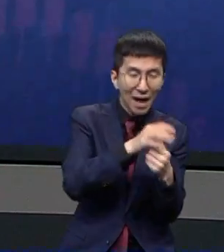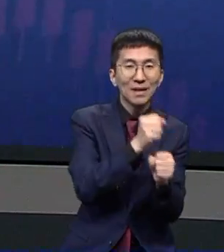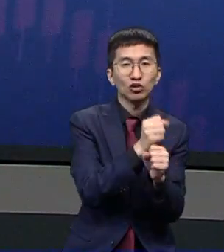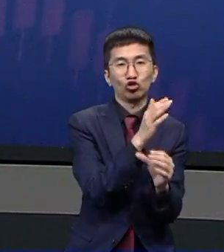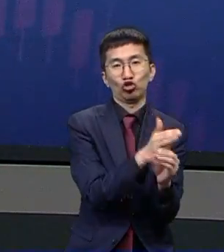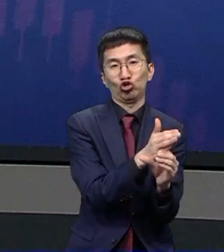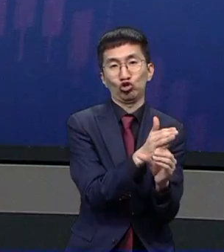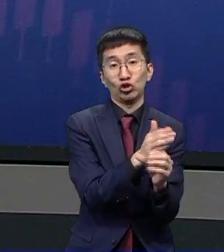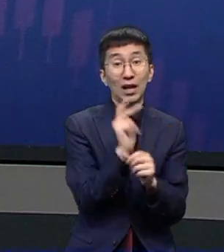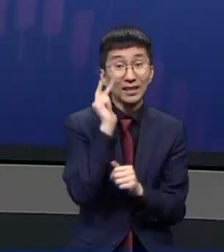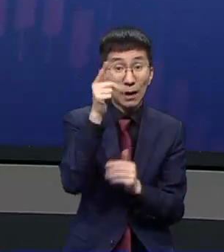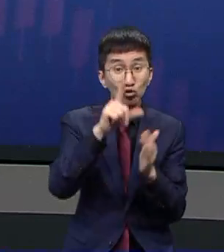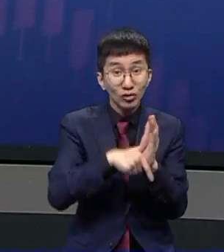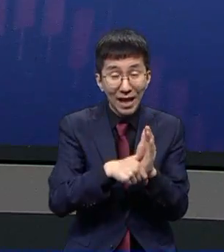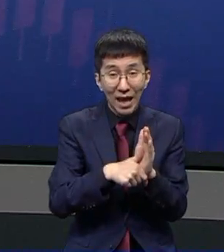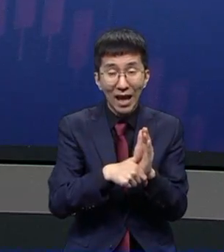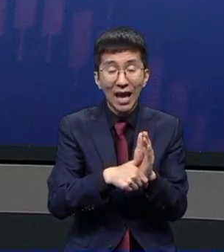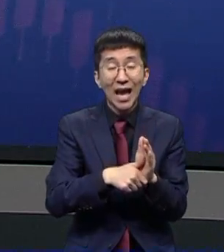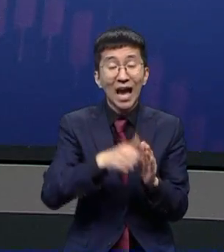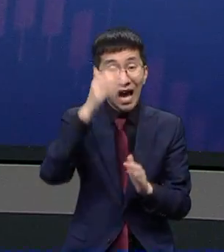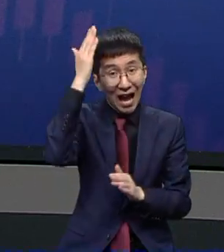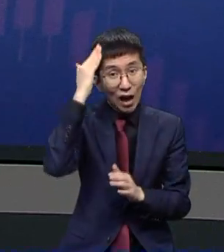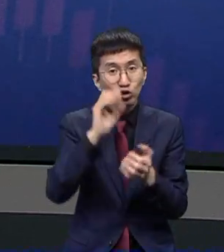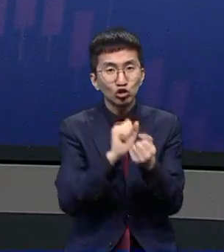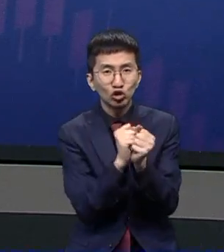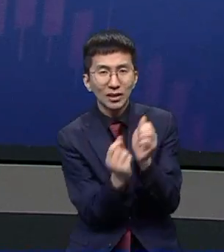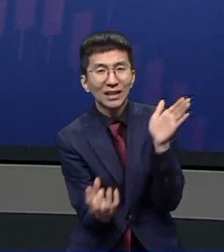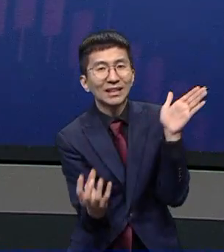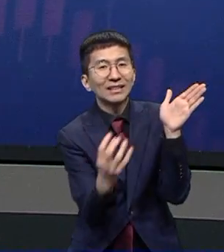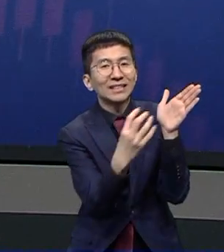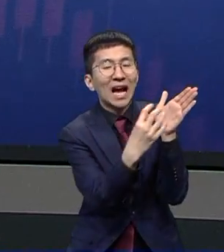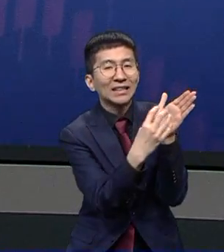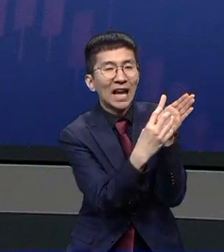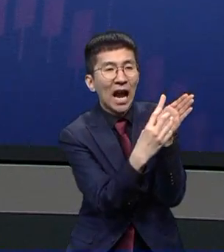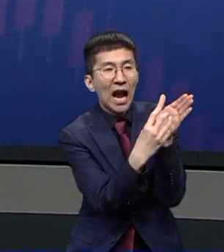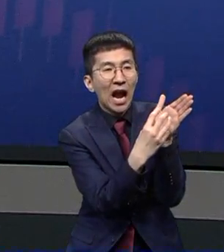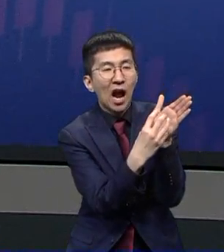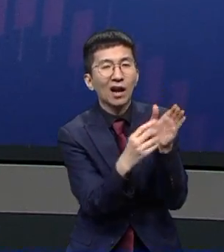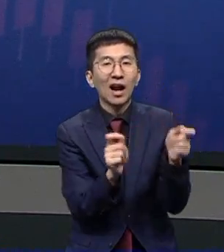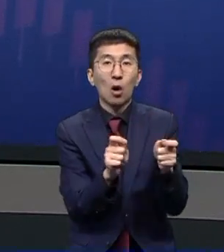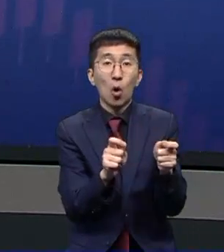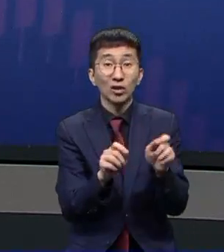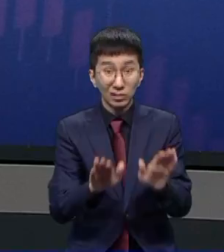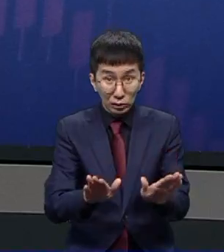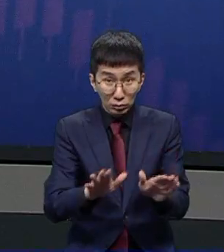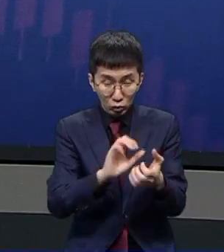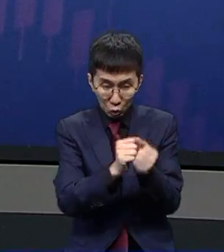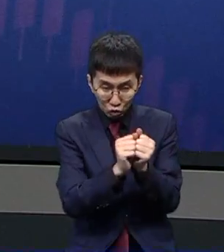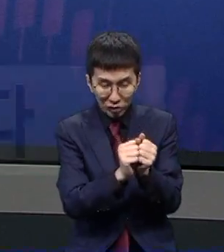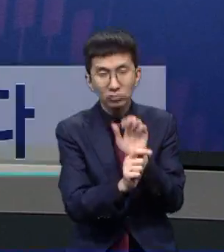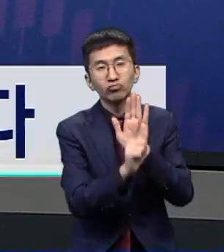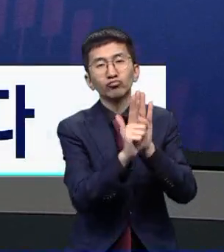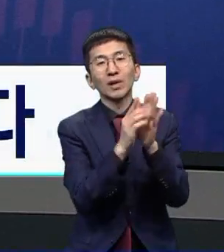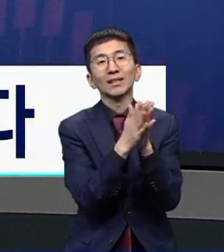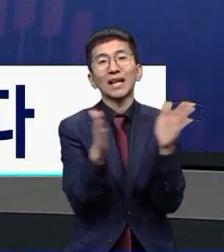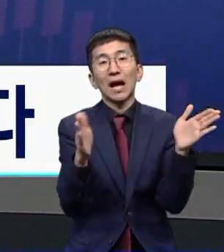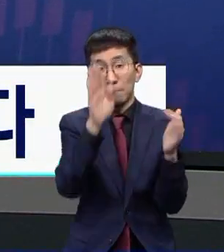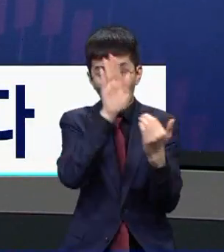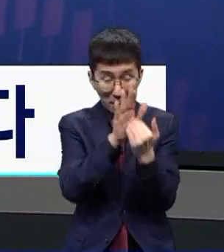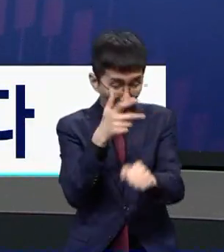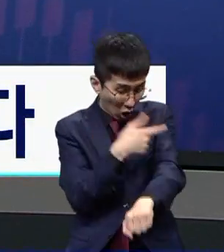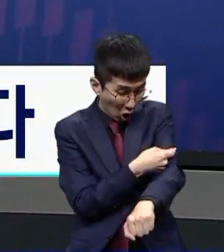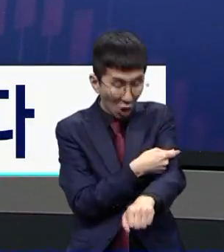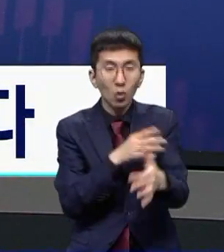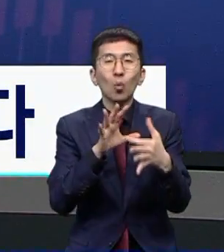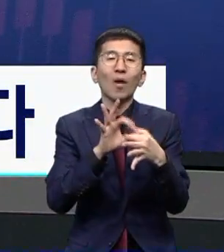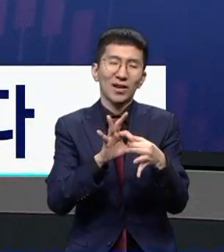업체가 다음 주 코스피 상장을 앞두고 오늘 일반 공모주 청약을 받기 시작했습니다. 백신 관련주로 기대가